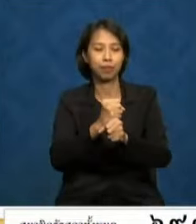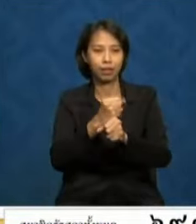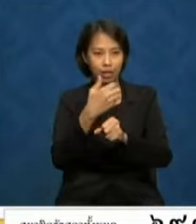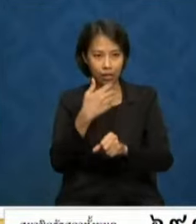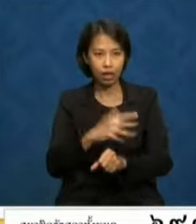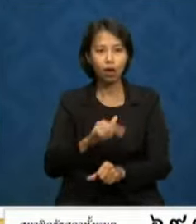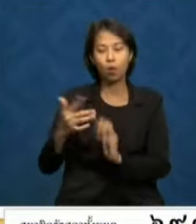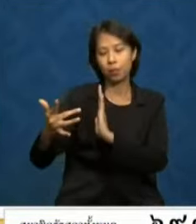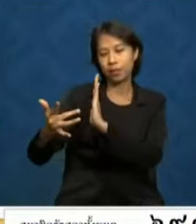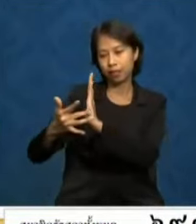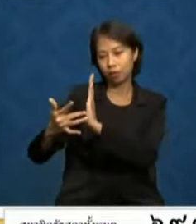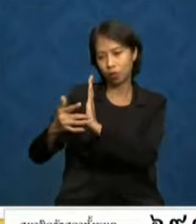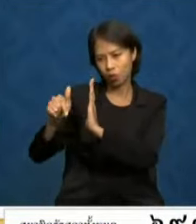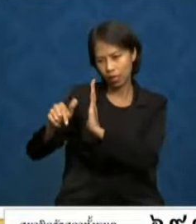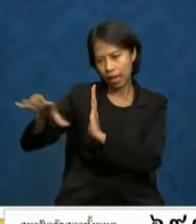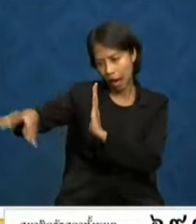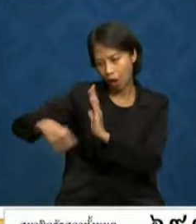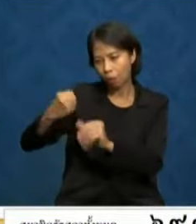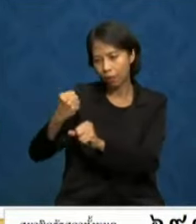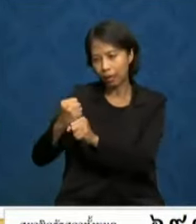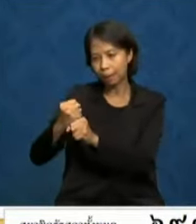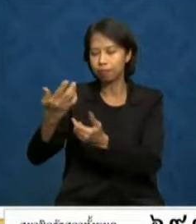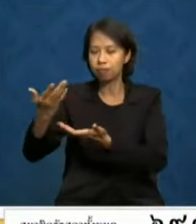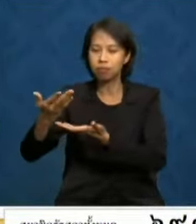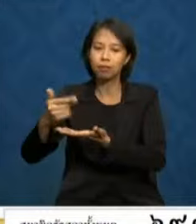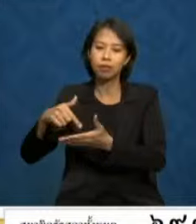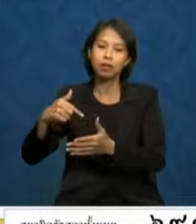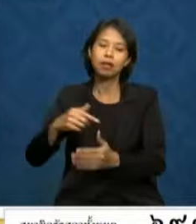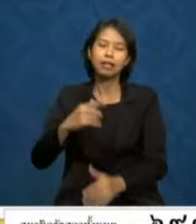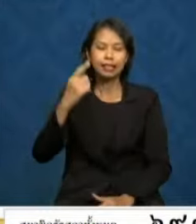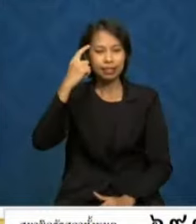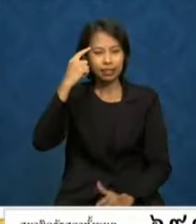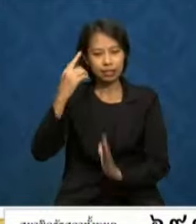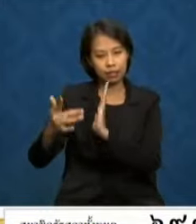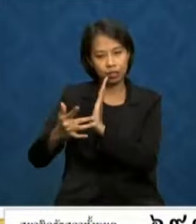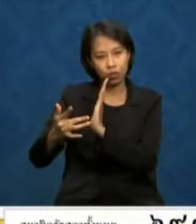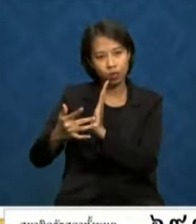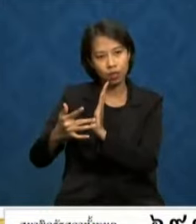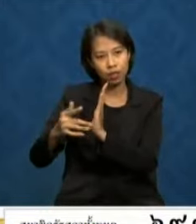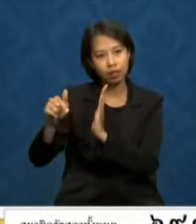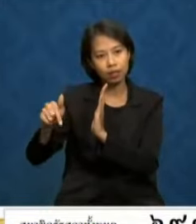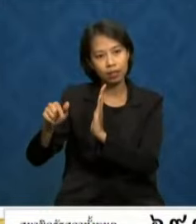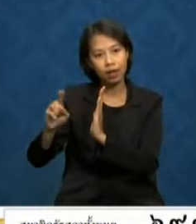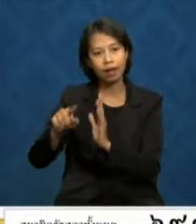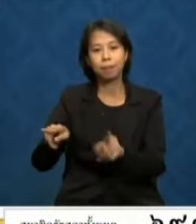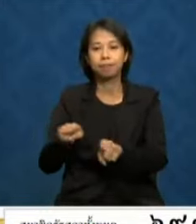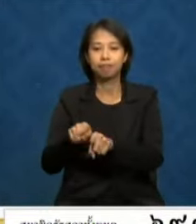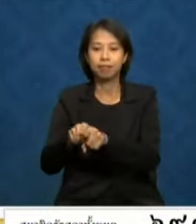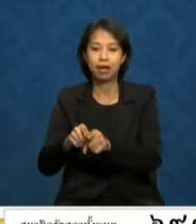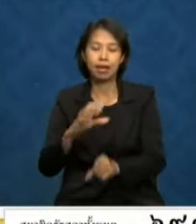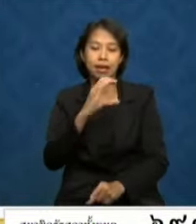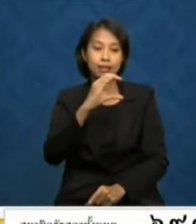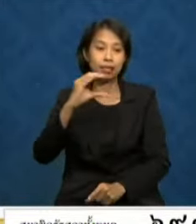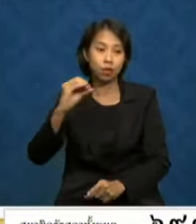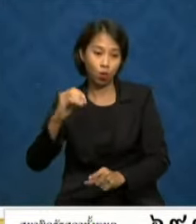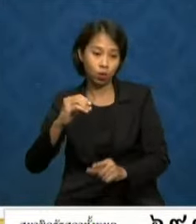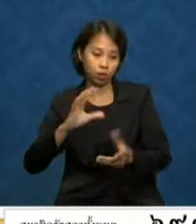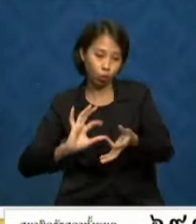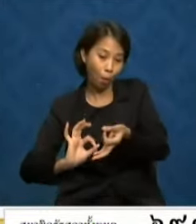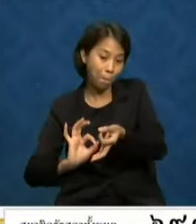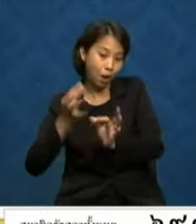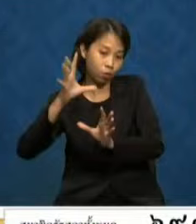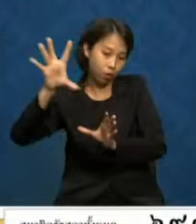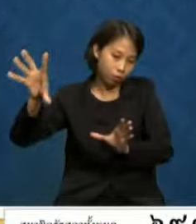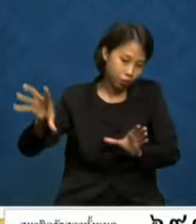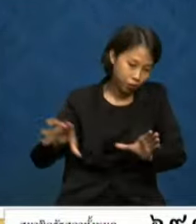องพิจารณานำมาใช้เพื่อให้บรรลุเป้าหมายของเราเนี่ยคือเทคโนโลยีที่จะกักเก็บคาร์บอนไดออกไซด์จากการเผาไหม้